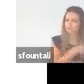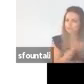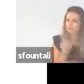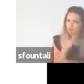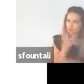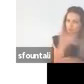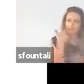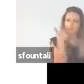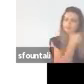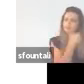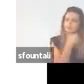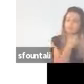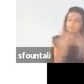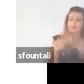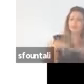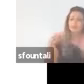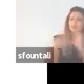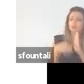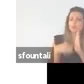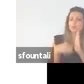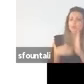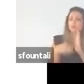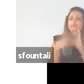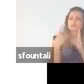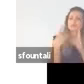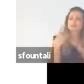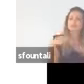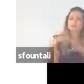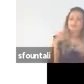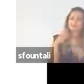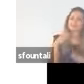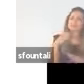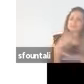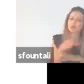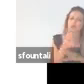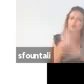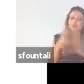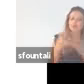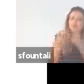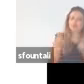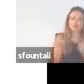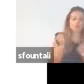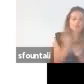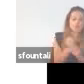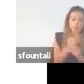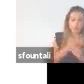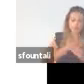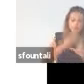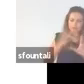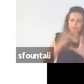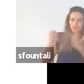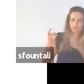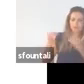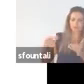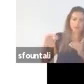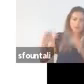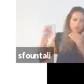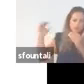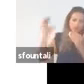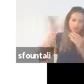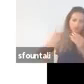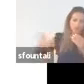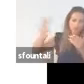θα ξεκινήσω την παρουσίασή μου με μια μικρή εισαγωγή του πώς δουλεύουμε σε περιφερειακό επίπεδο, σε ευρωπαϊκό επίπεδο και γιατί ήταν αναγκαίο